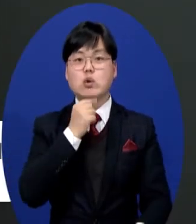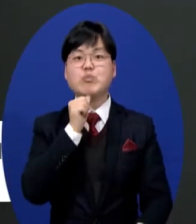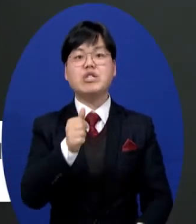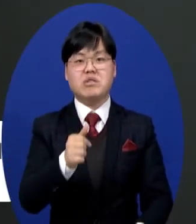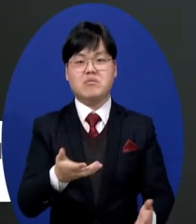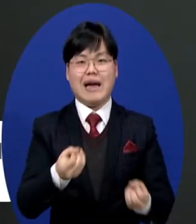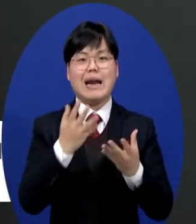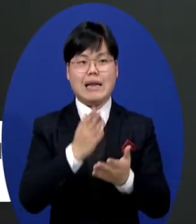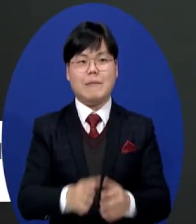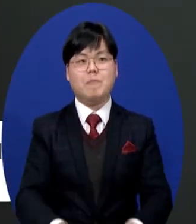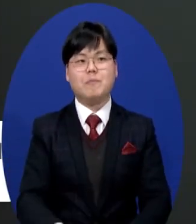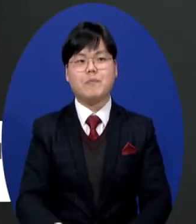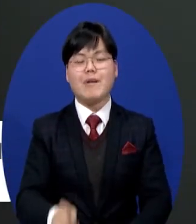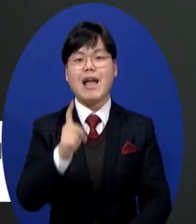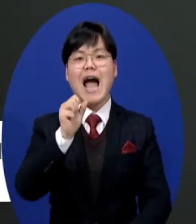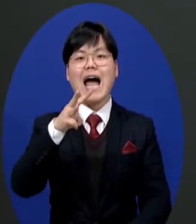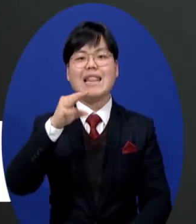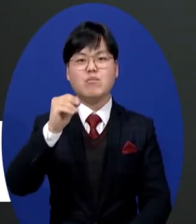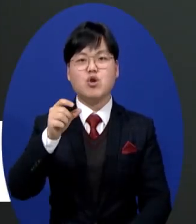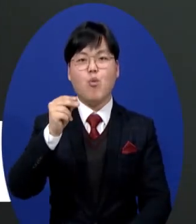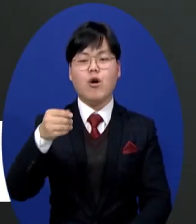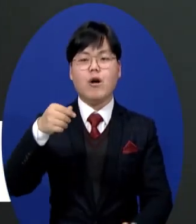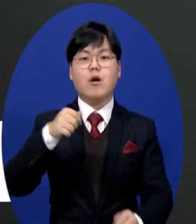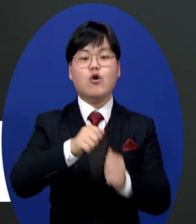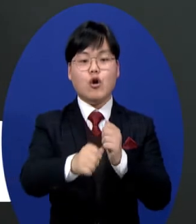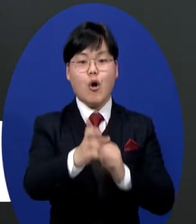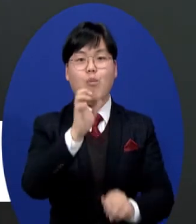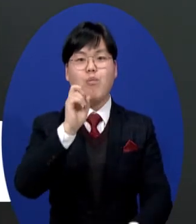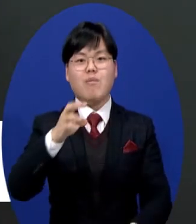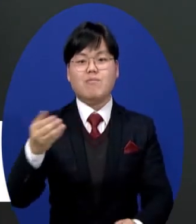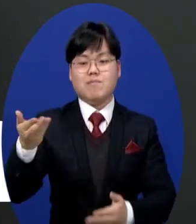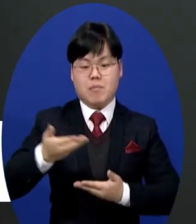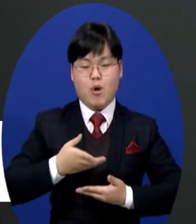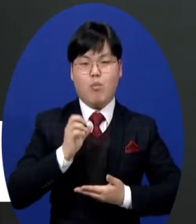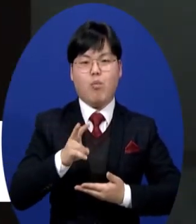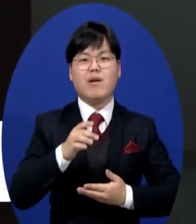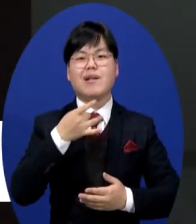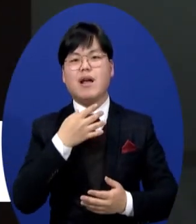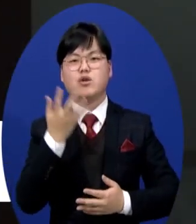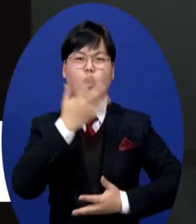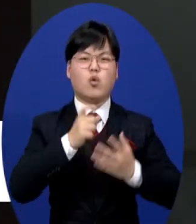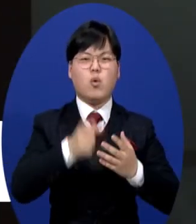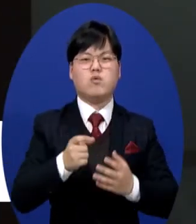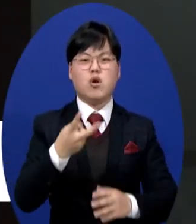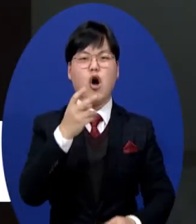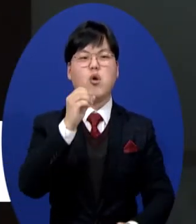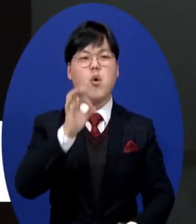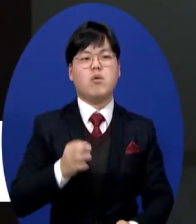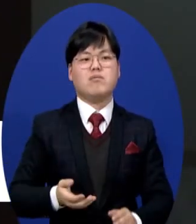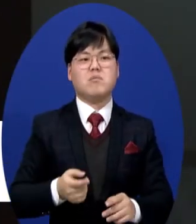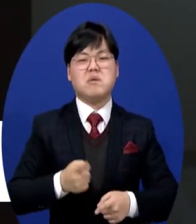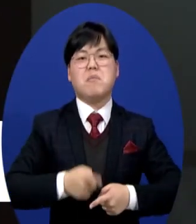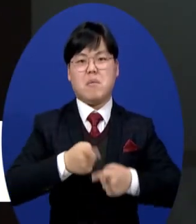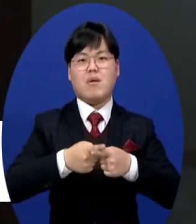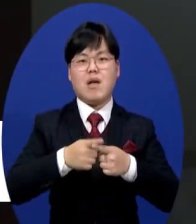хэрэгтэй. Халамжийн мөнгө буухтаа зэрэгцэн арх согтуурал хундааны хэрэглээ өсч зөрчлийн тоо энгийн үеэс 10-20% өсдөг байна. Эрүүлжүүлэх байранд ирэх